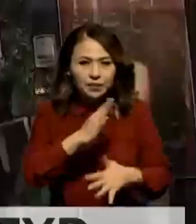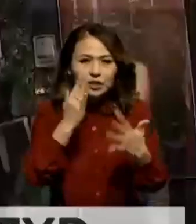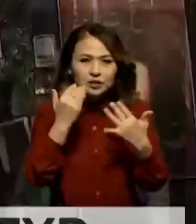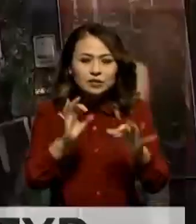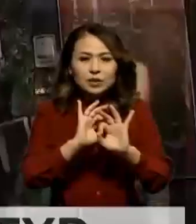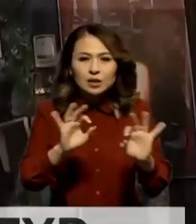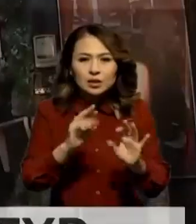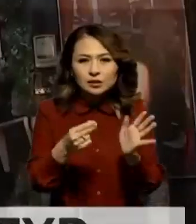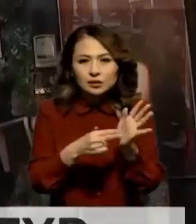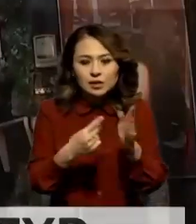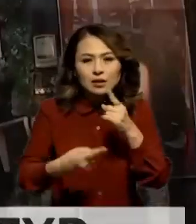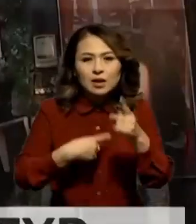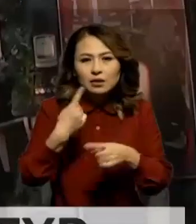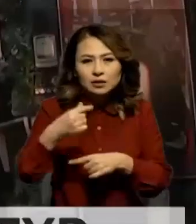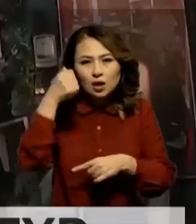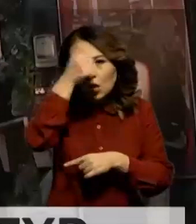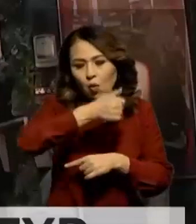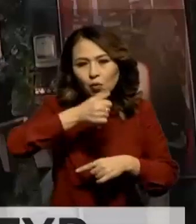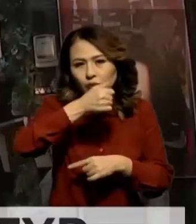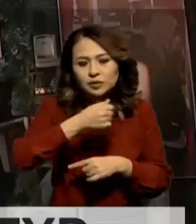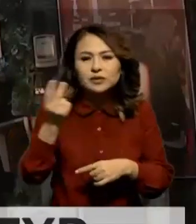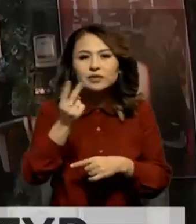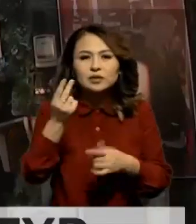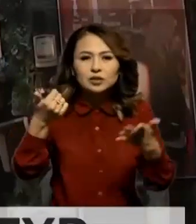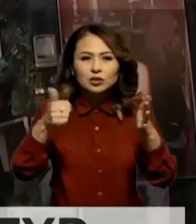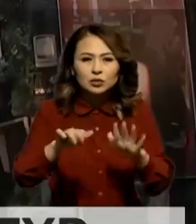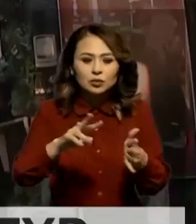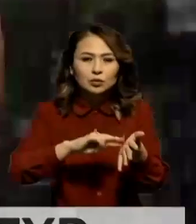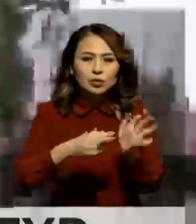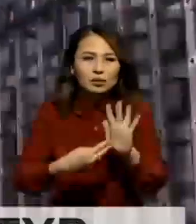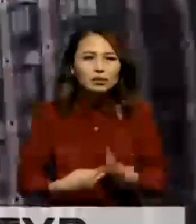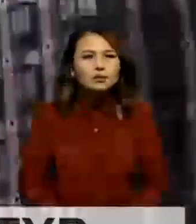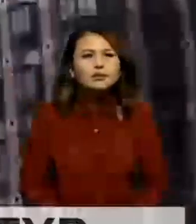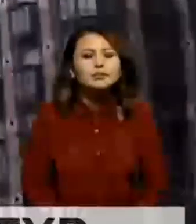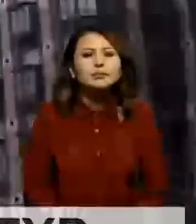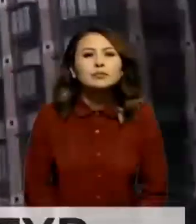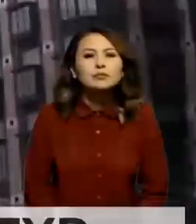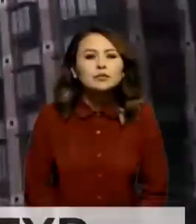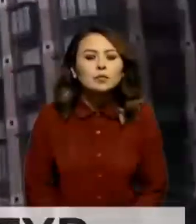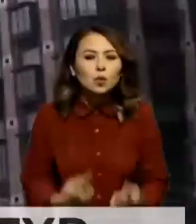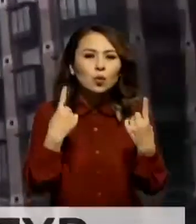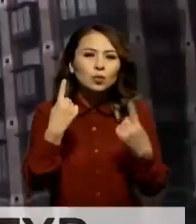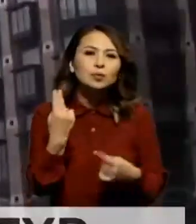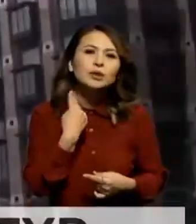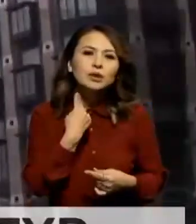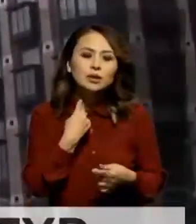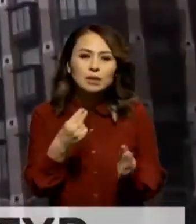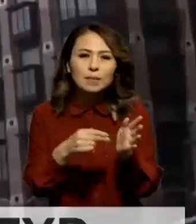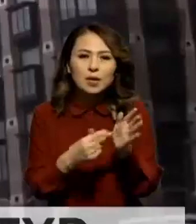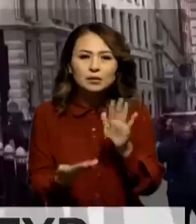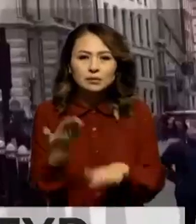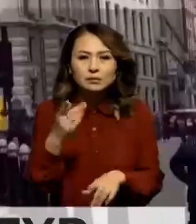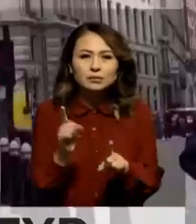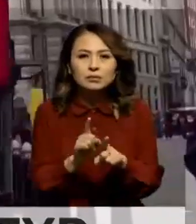Сарапшылар бағалар тек келер жылдың 2-тоқсаннан бастап төмендейді деп болжап отыр. Ұлыбританияда бағалардың өсуі